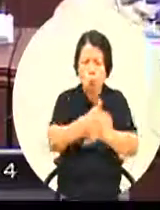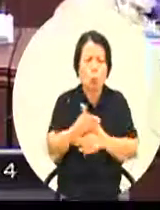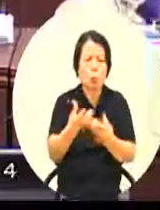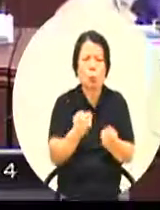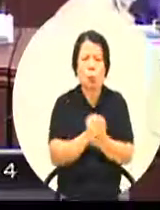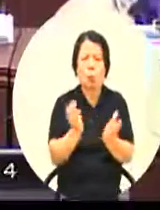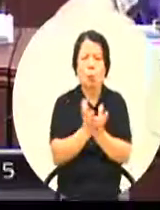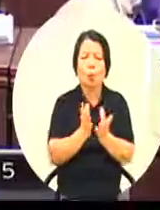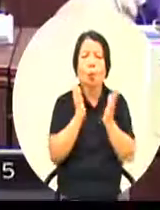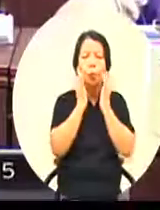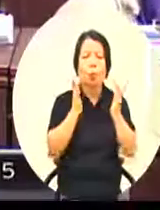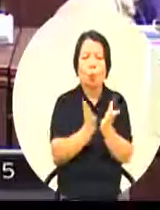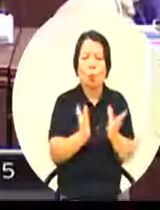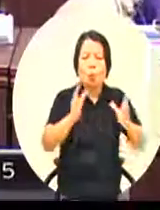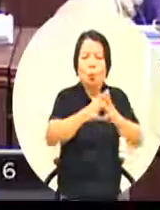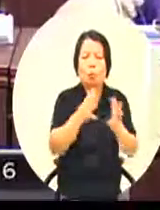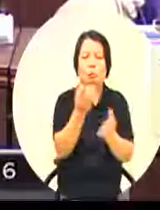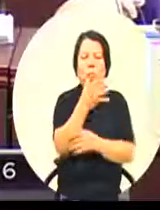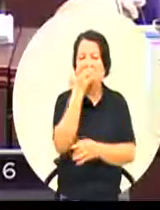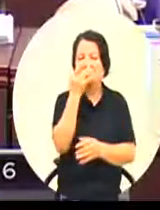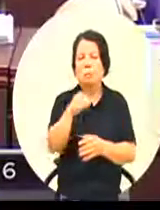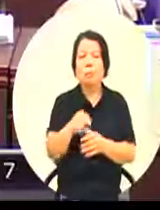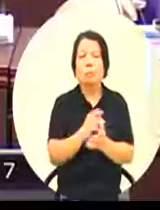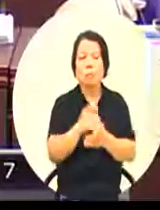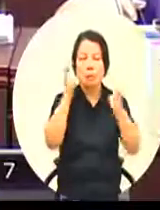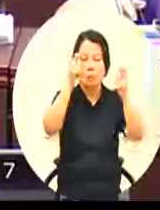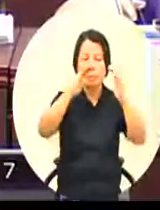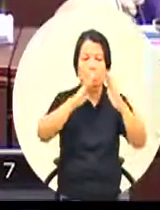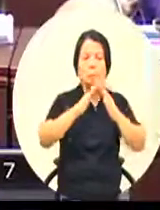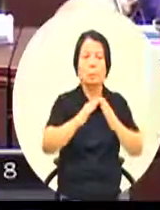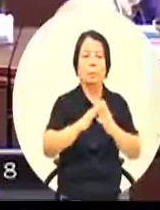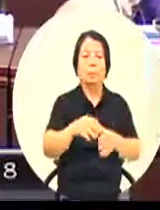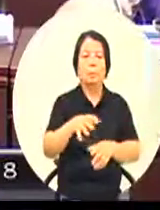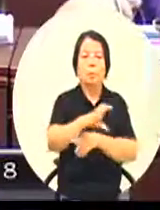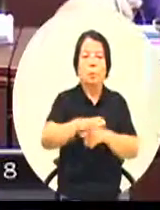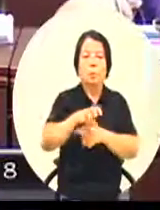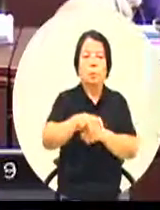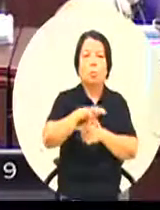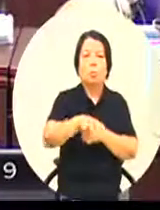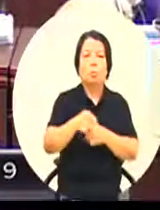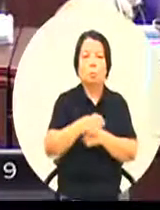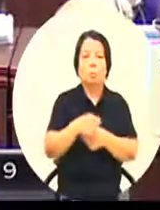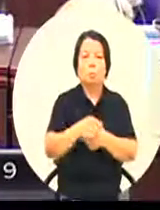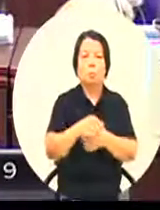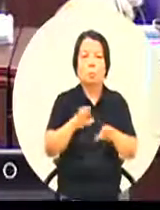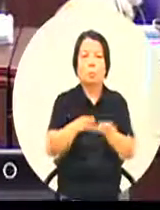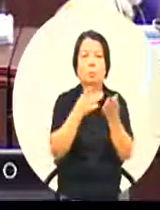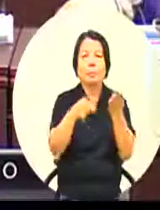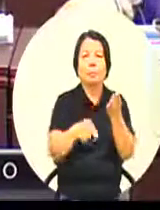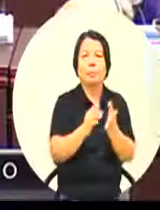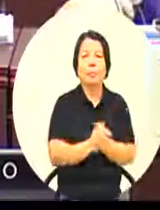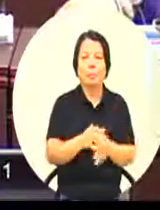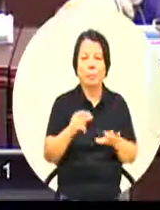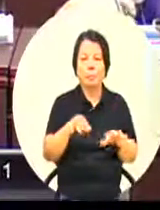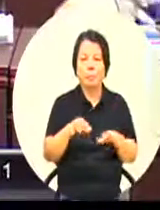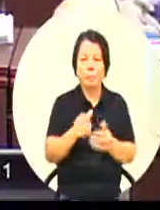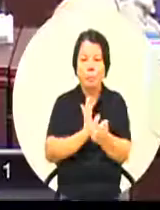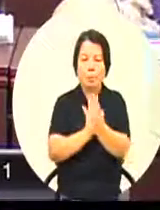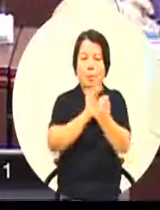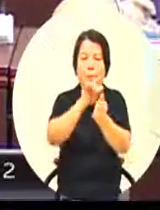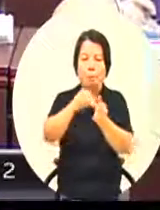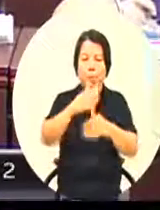知道，都不知道。但是高雄市是一个农业大市啊，所以我们现在发动的是各个学校在学